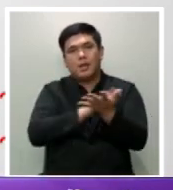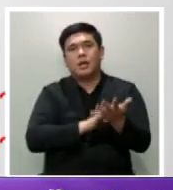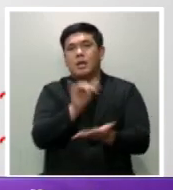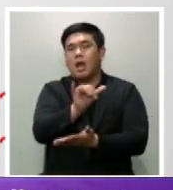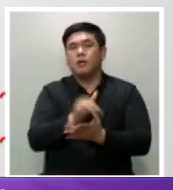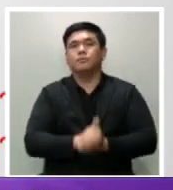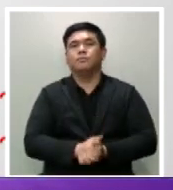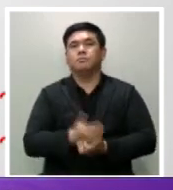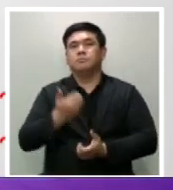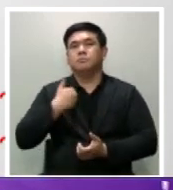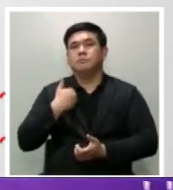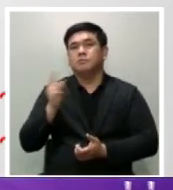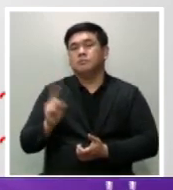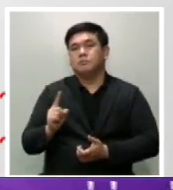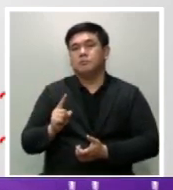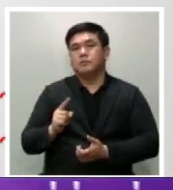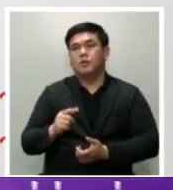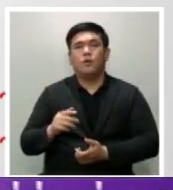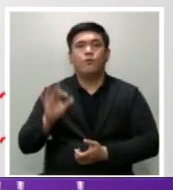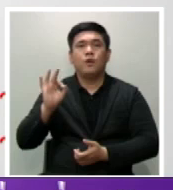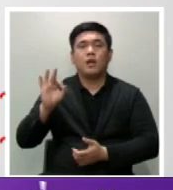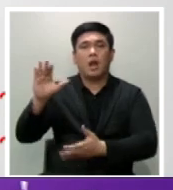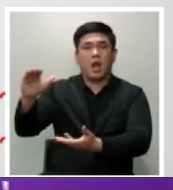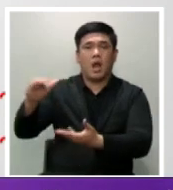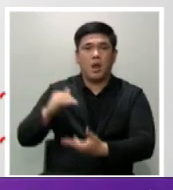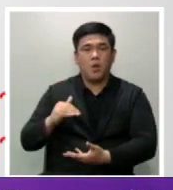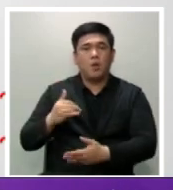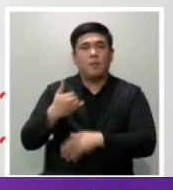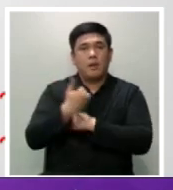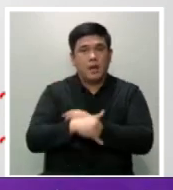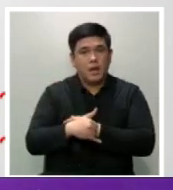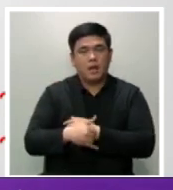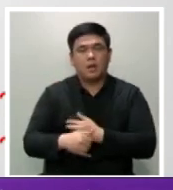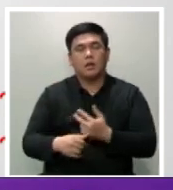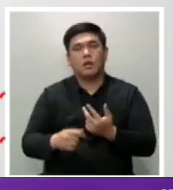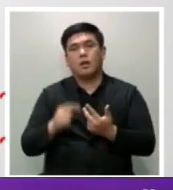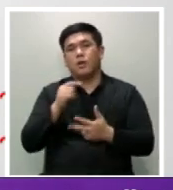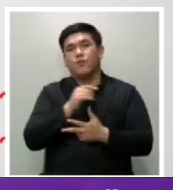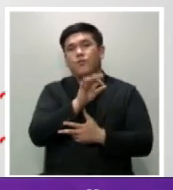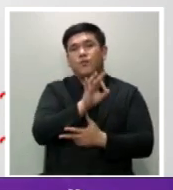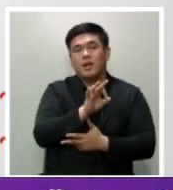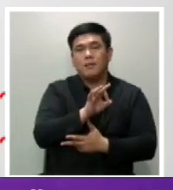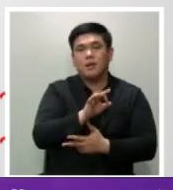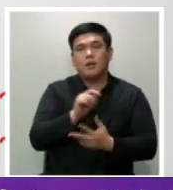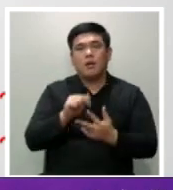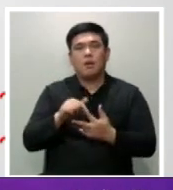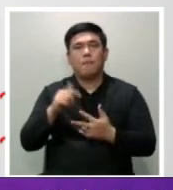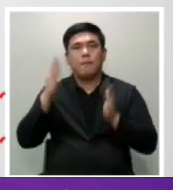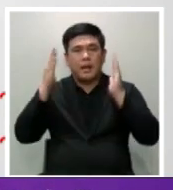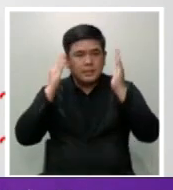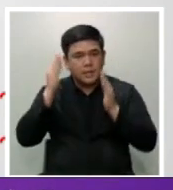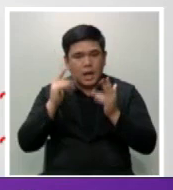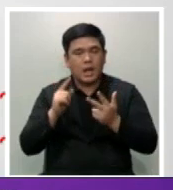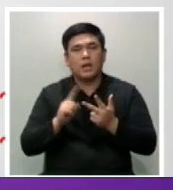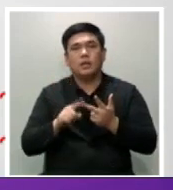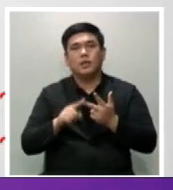าฟิลิปมอริสไม่ได้เอาเข้าบุหรี่มาจากฟิลิปปินส์เท่านั้นท่านจำได้นะยกแรกเอามาจากมาเลจบไปแล้วยกสองเอ